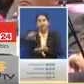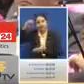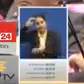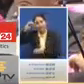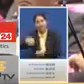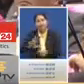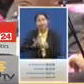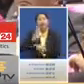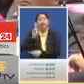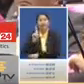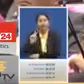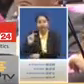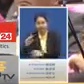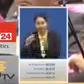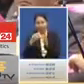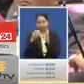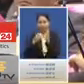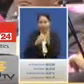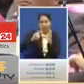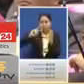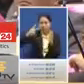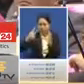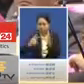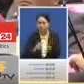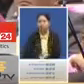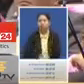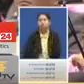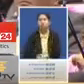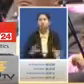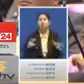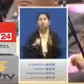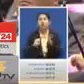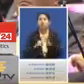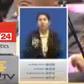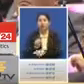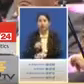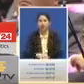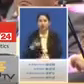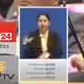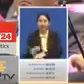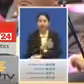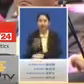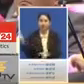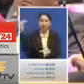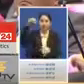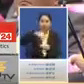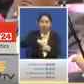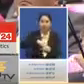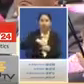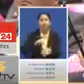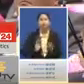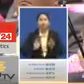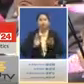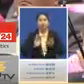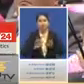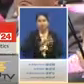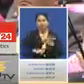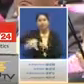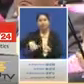การจังหวัดทับซ้อนเข้าไปอีกนี่คือการดึงอำนาจกลับส่วนกลางทั้งหมดผมฝากทุกท่านครับ